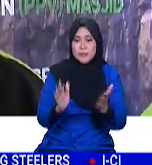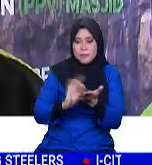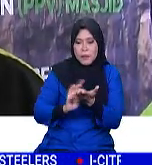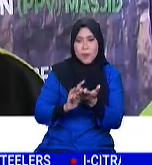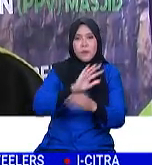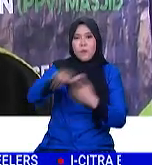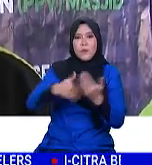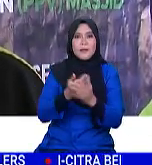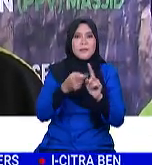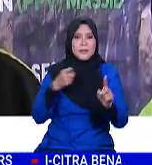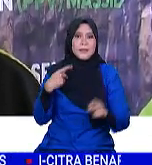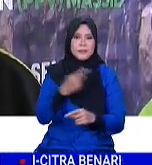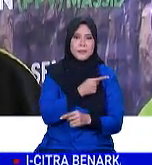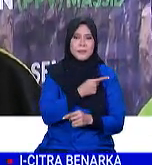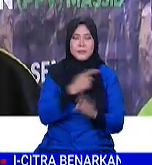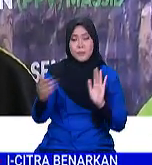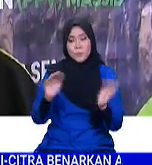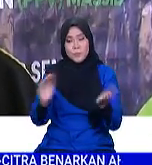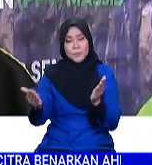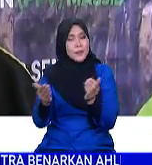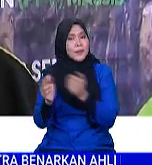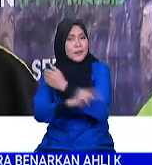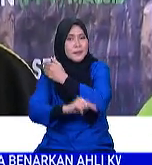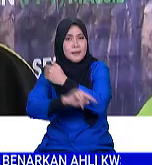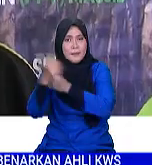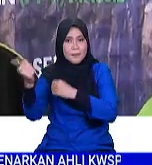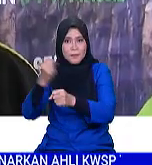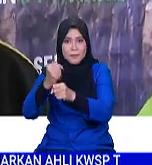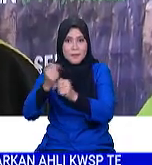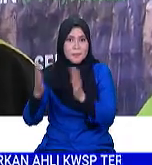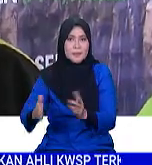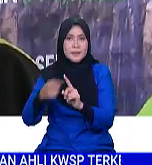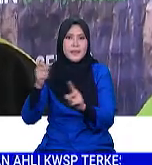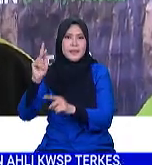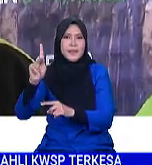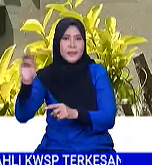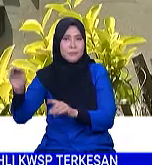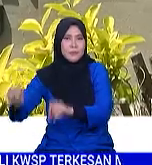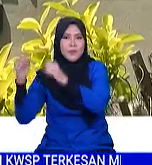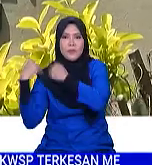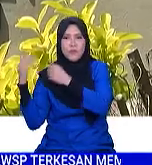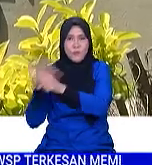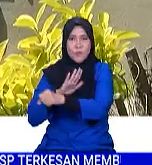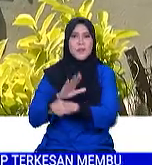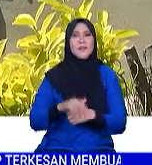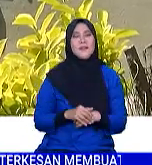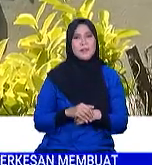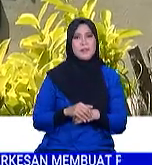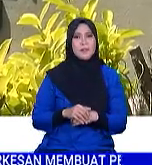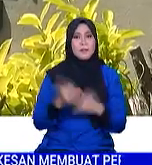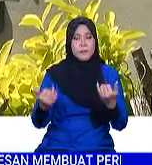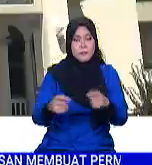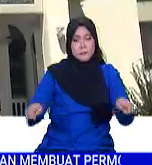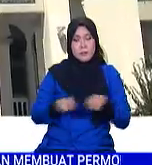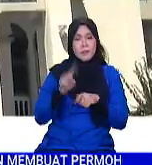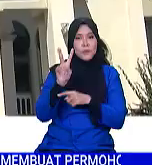daripada kami. Berbanding dengan negeri lain, dilakukan oleh petugas-petugas daripada KKM sendiri. Lokasi kedua pula